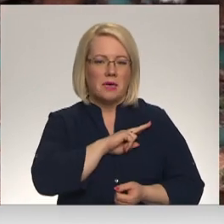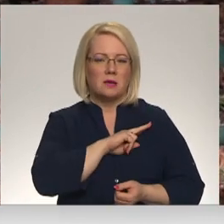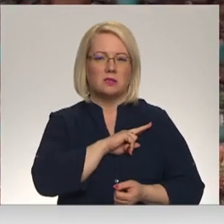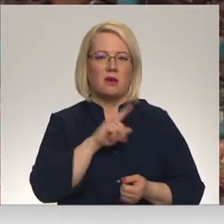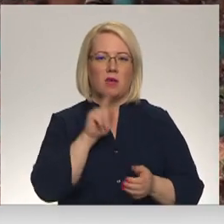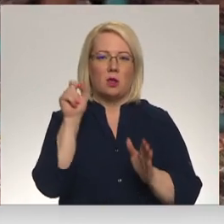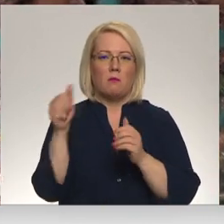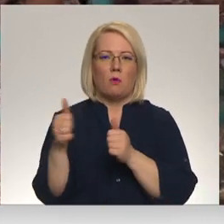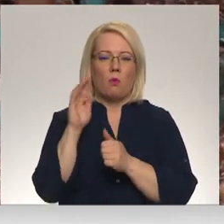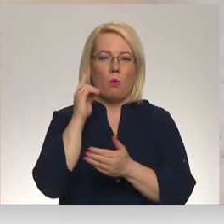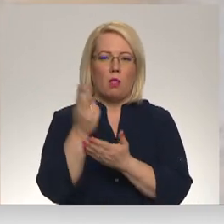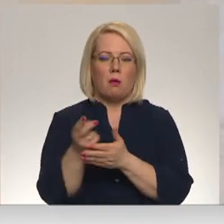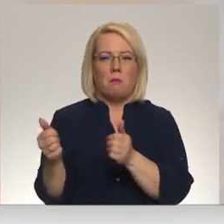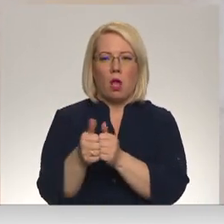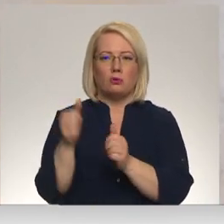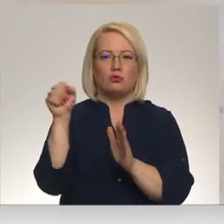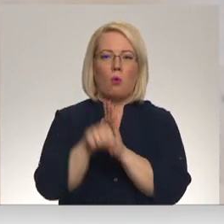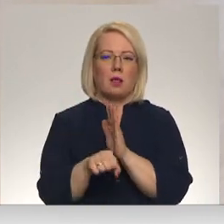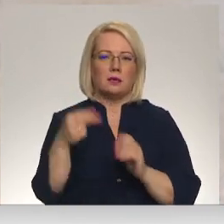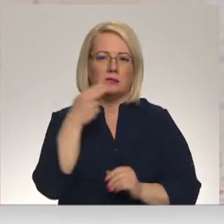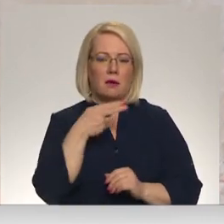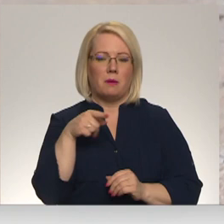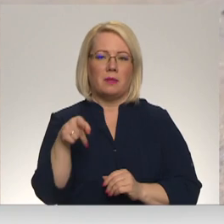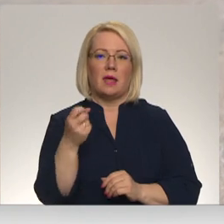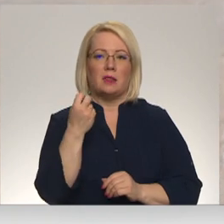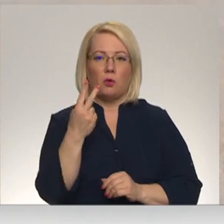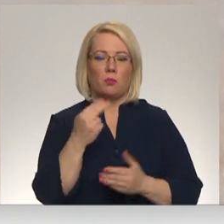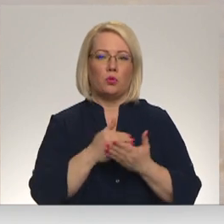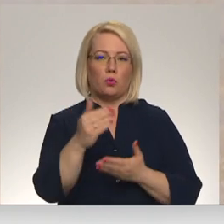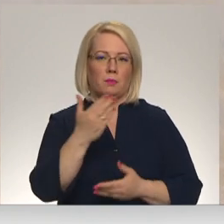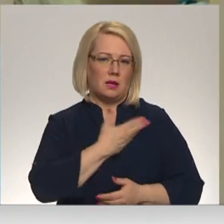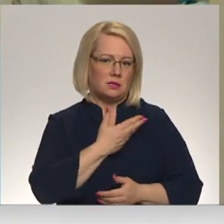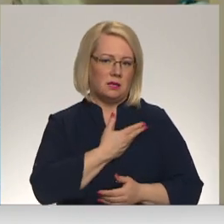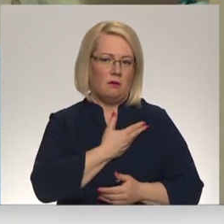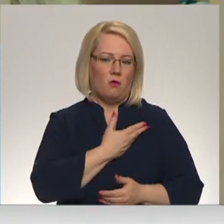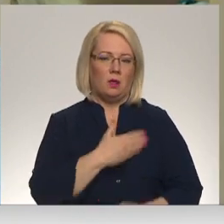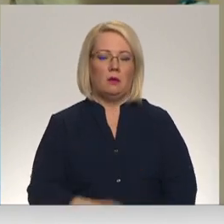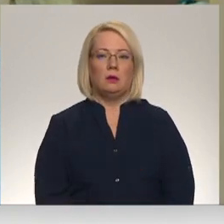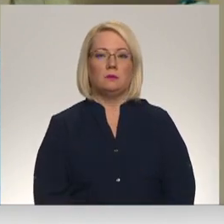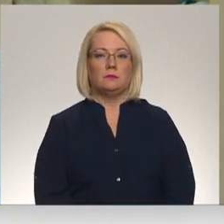līdzās nogalinātajiem saimniekiem, bet šiem 12 ir iespēja turpināt dzīvot.